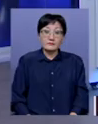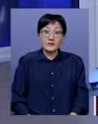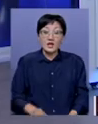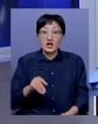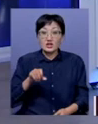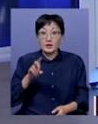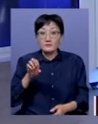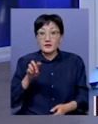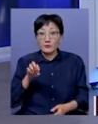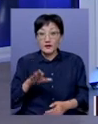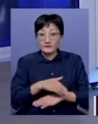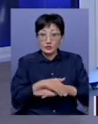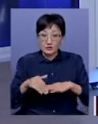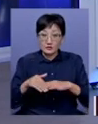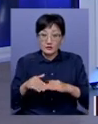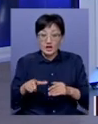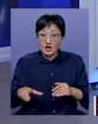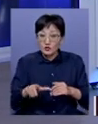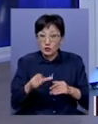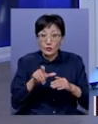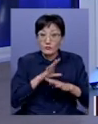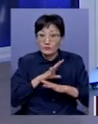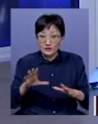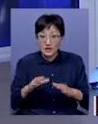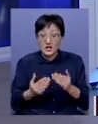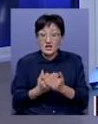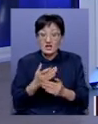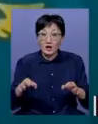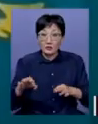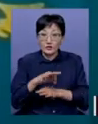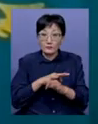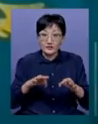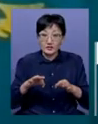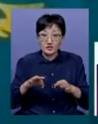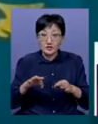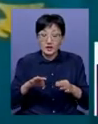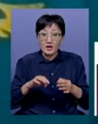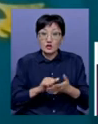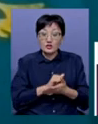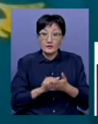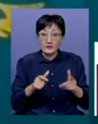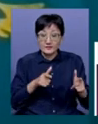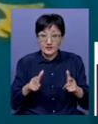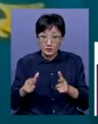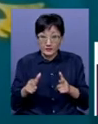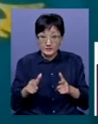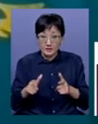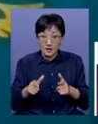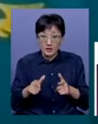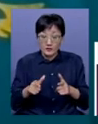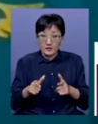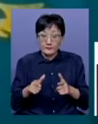Жапсарбаев көшесінде мүлдем жол болмағандықтан жаңа жобалау сметалық құжаттама дайындалып, мобильдік